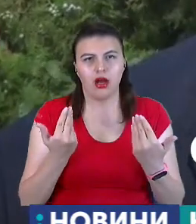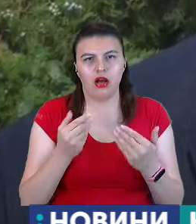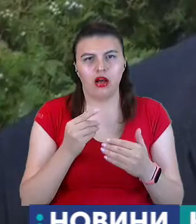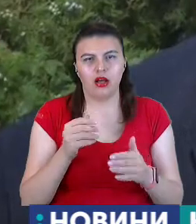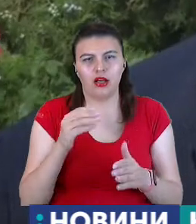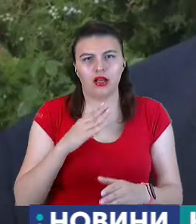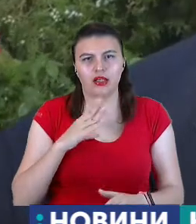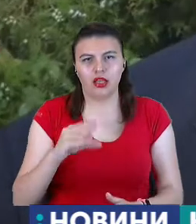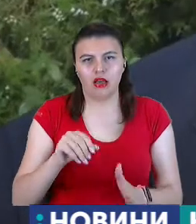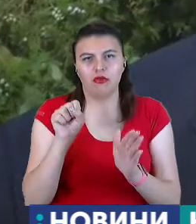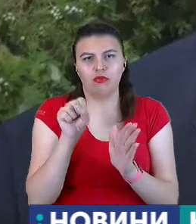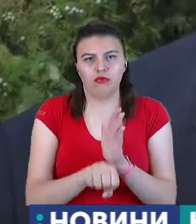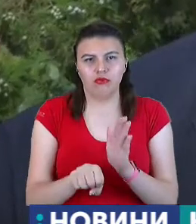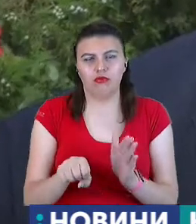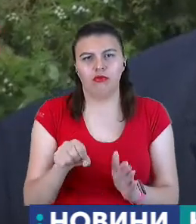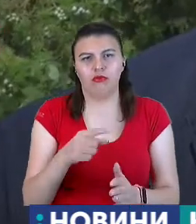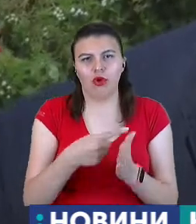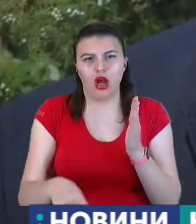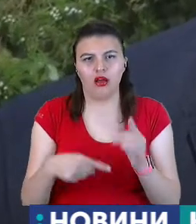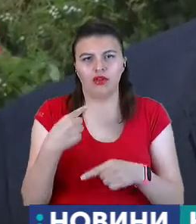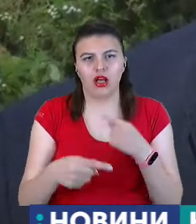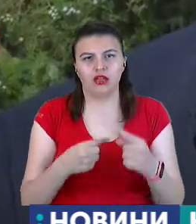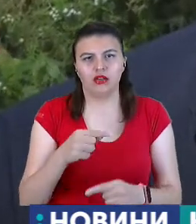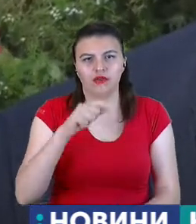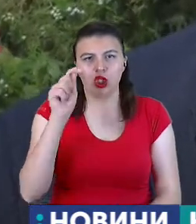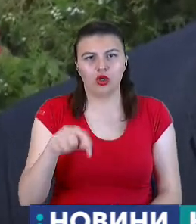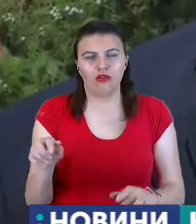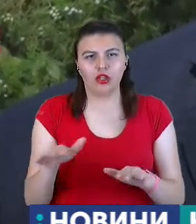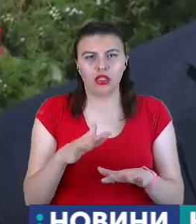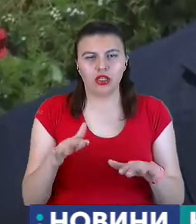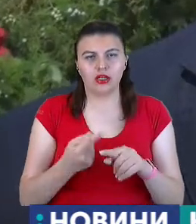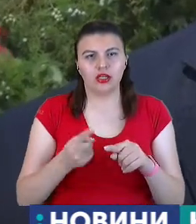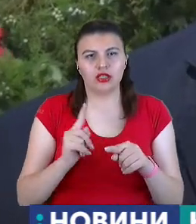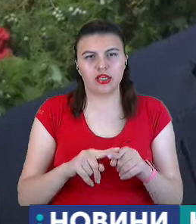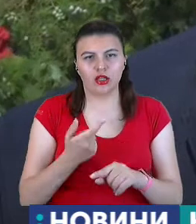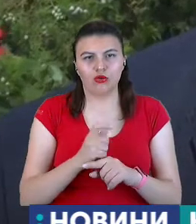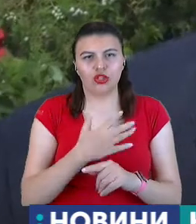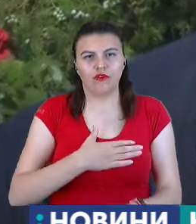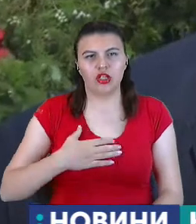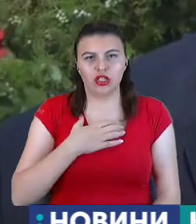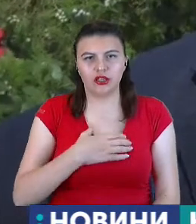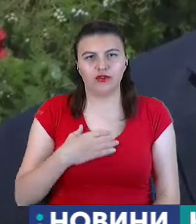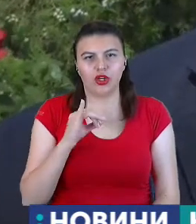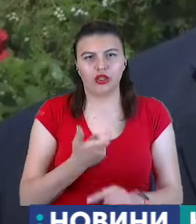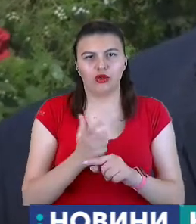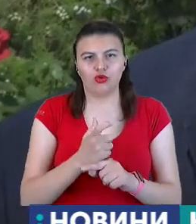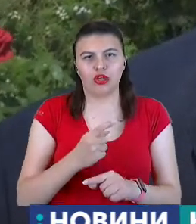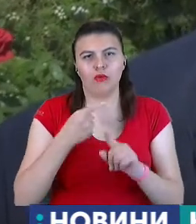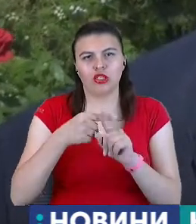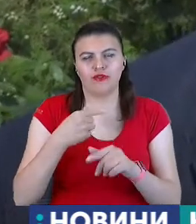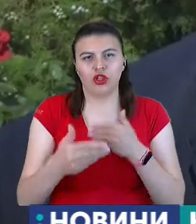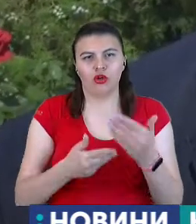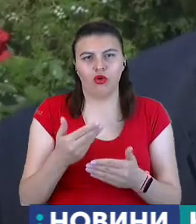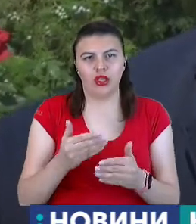загиблих і поранених внаслідок військових дій. Це дуже важливо і це дуже позитивний крок. Але